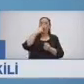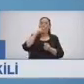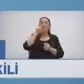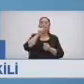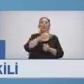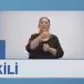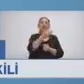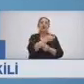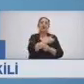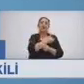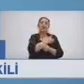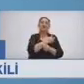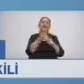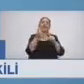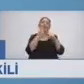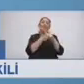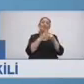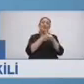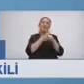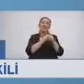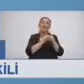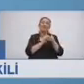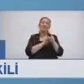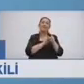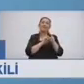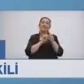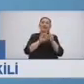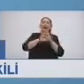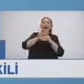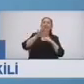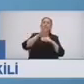hizmetleri pozitif ayrımcılık yaparak yapalım